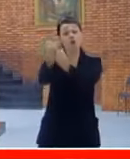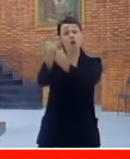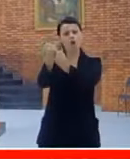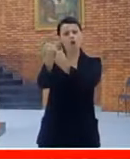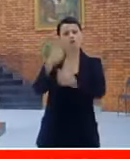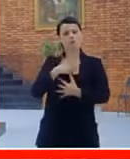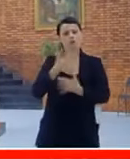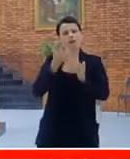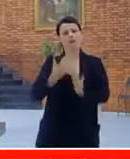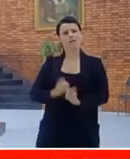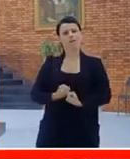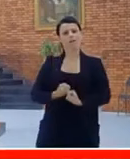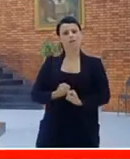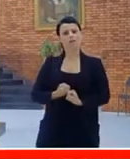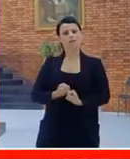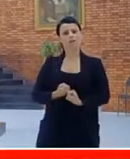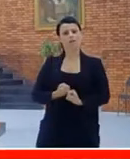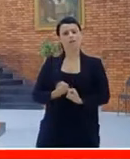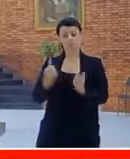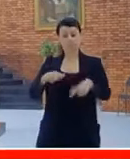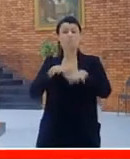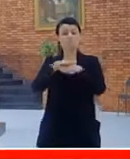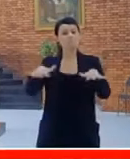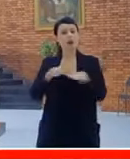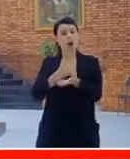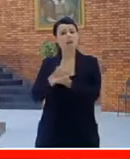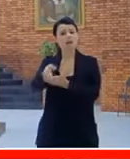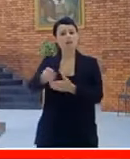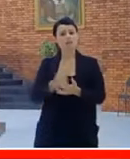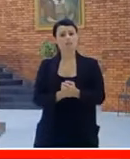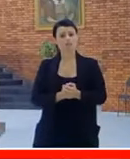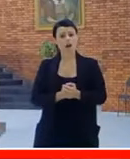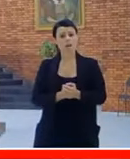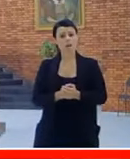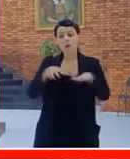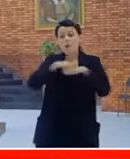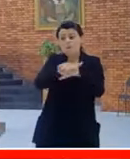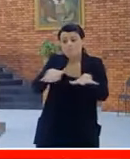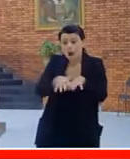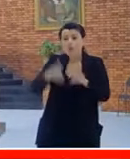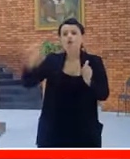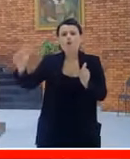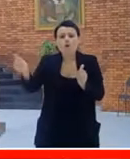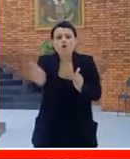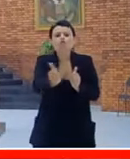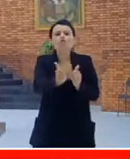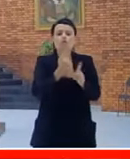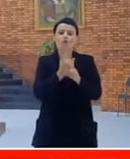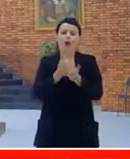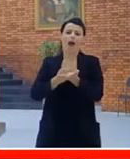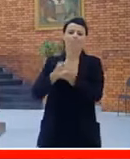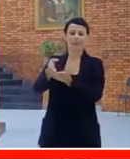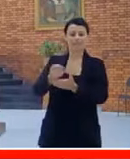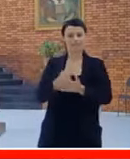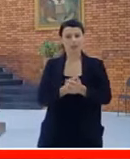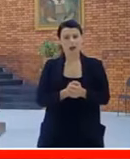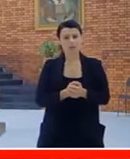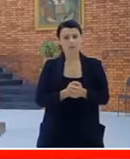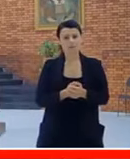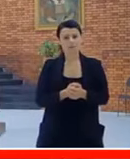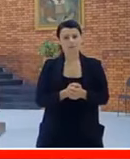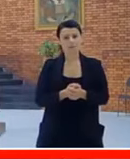Ecco, c'è un mare che ciascuno di noi è chiamato ad attraversare, ma